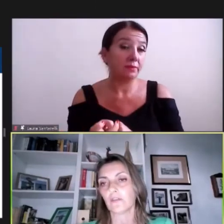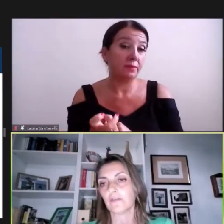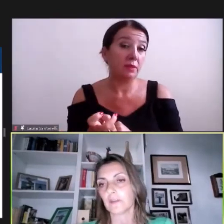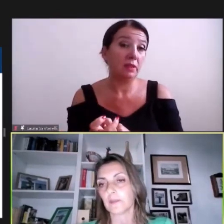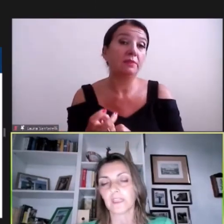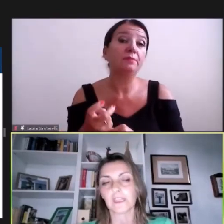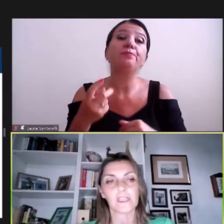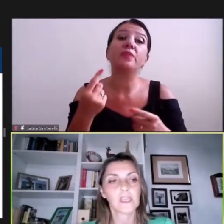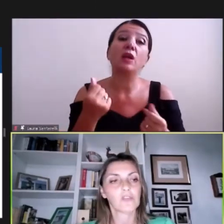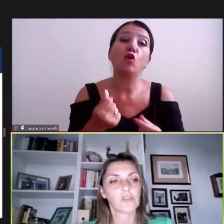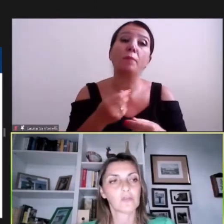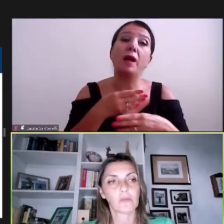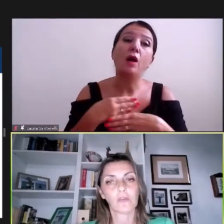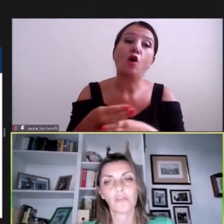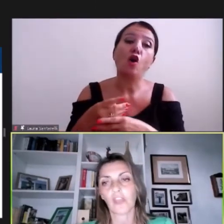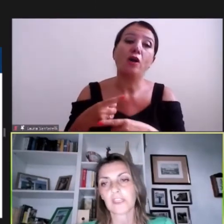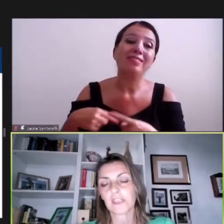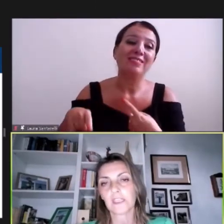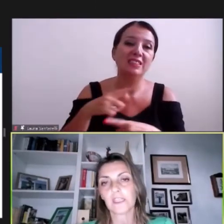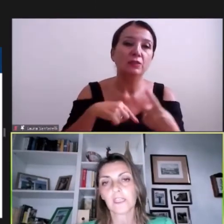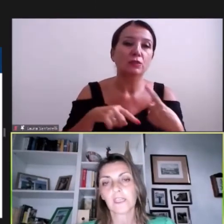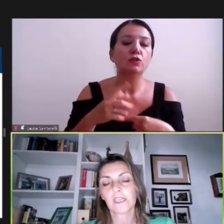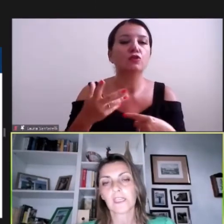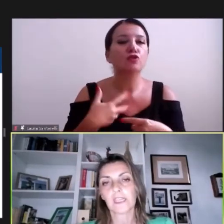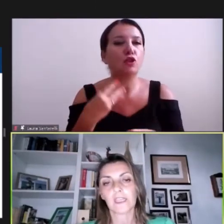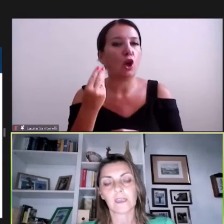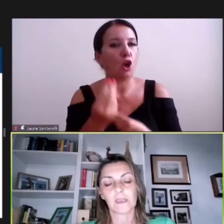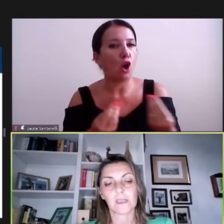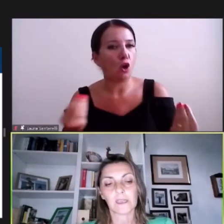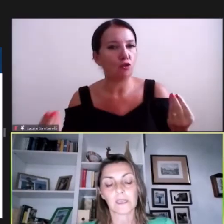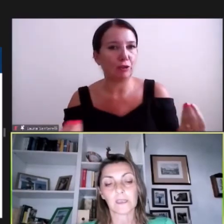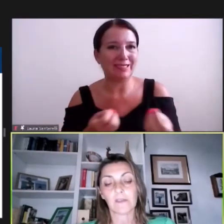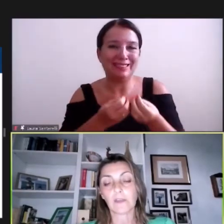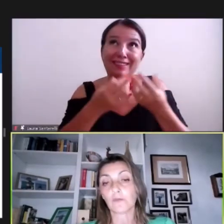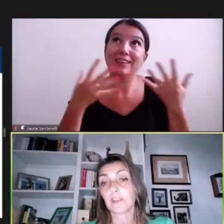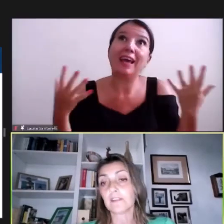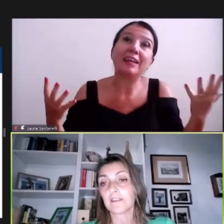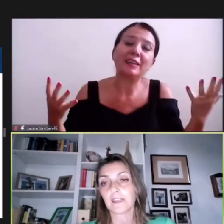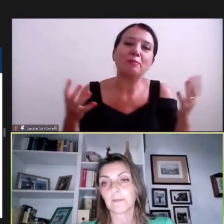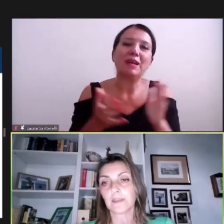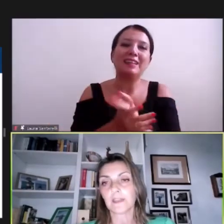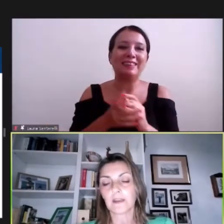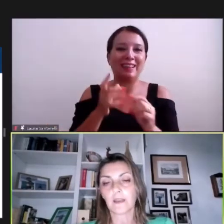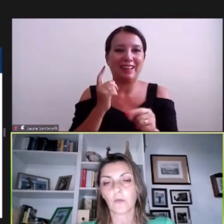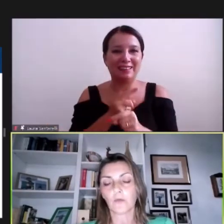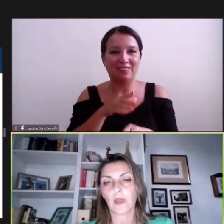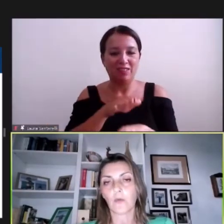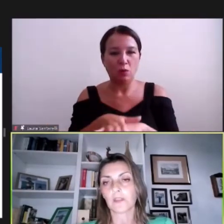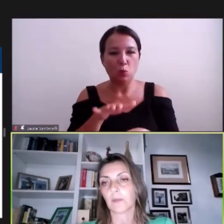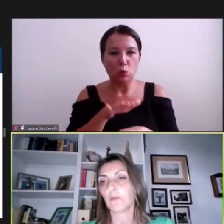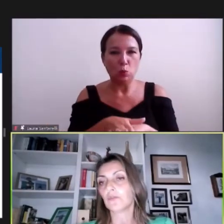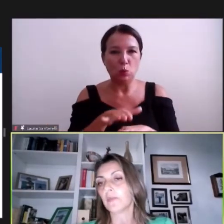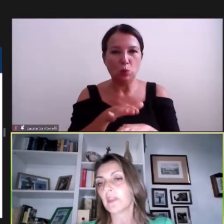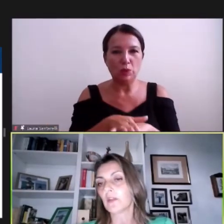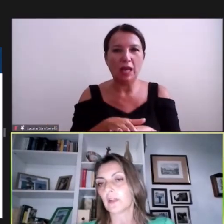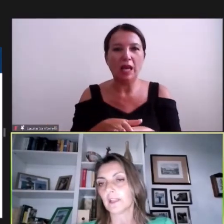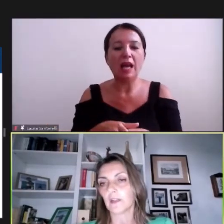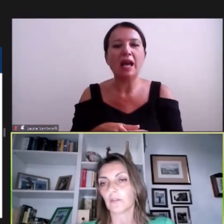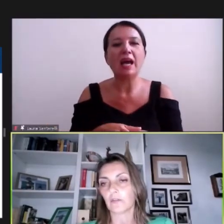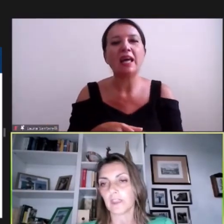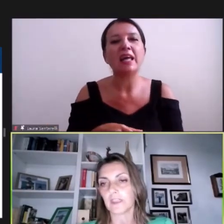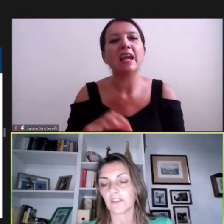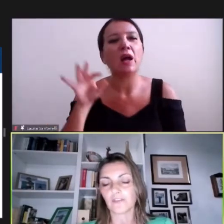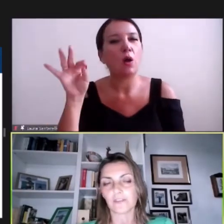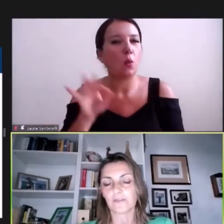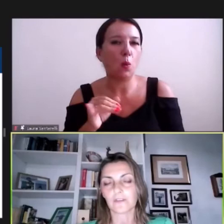condivisione, ovviamente ci sono oggetti che vengono utilizzati per una quota molto piccola della